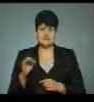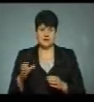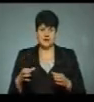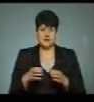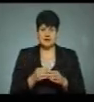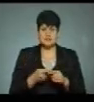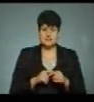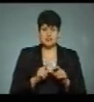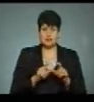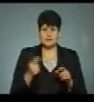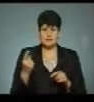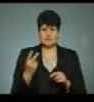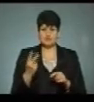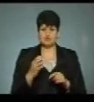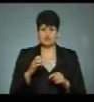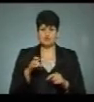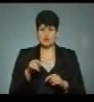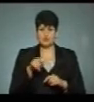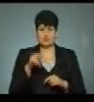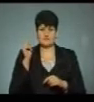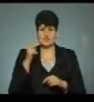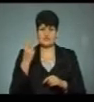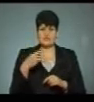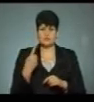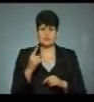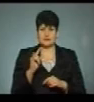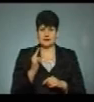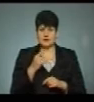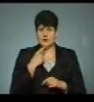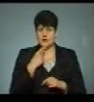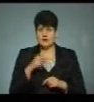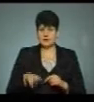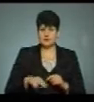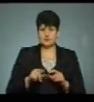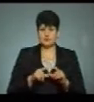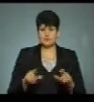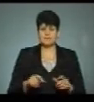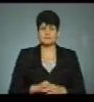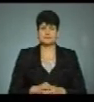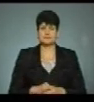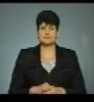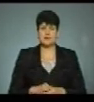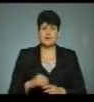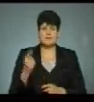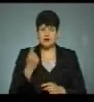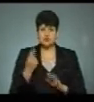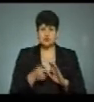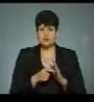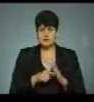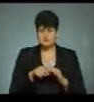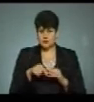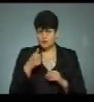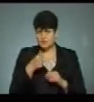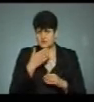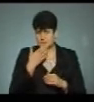Йосипівська школа 1-2 ступенів. Тут навчається 31 учень, розповів директор школи Андрій Злонкевич. Першого класу цього року